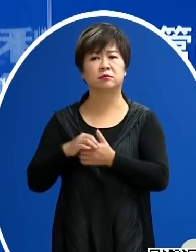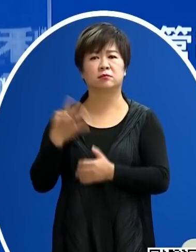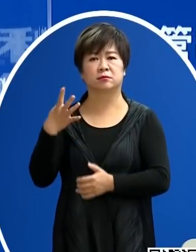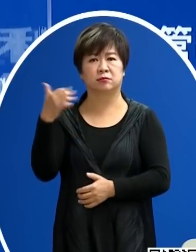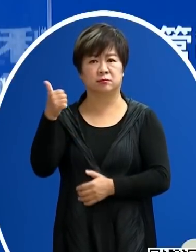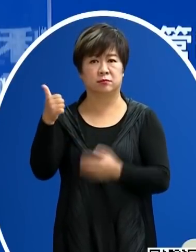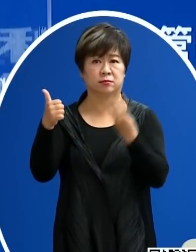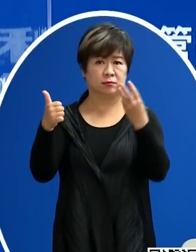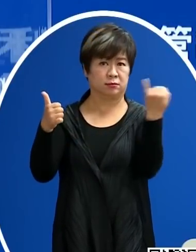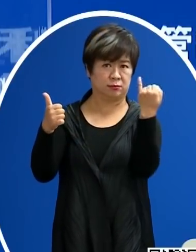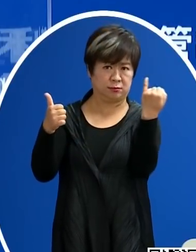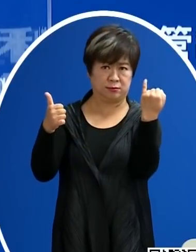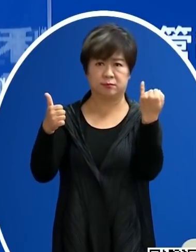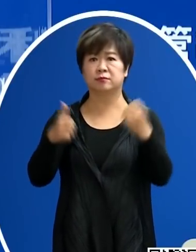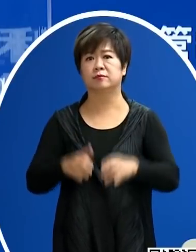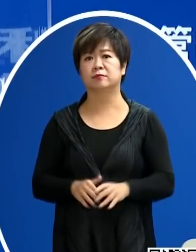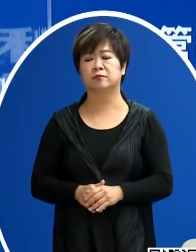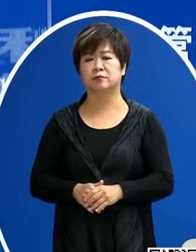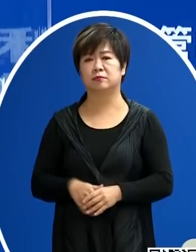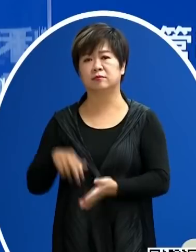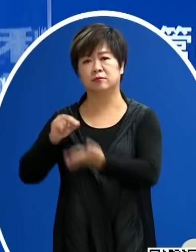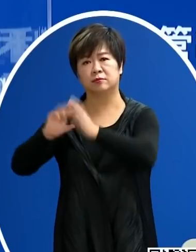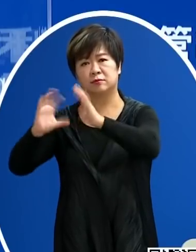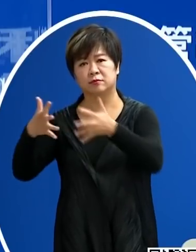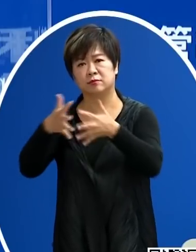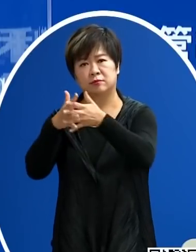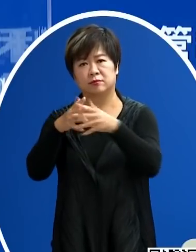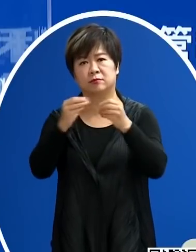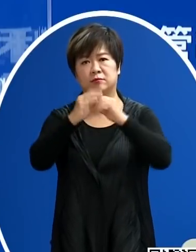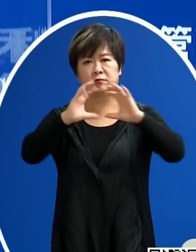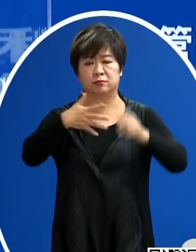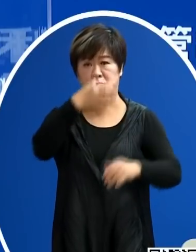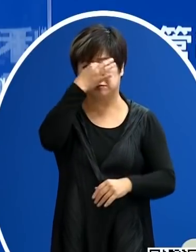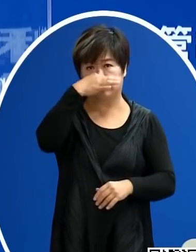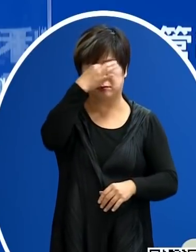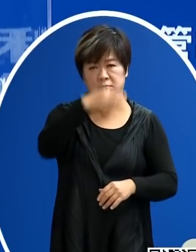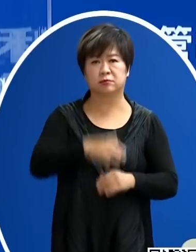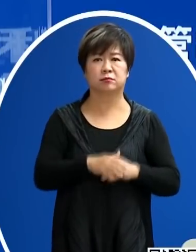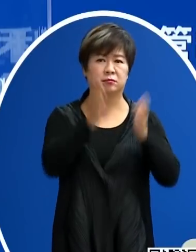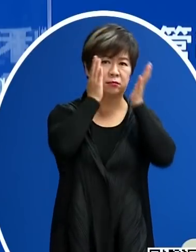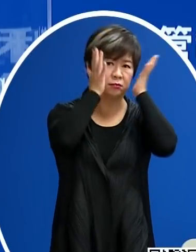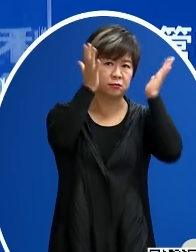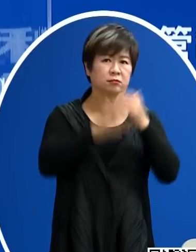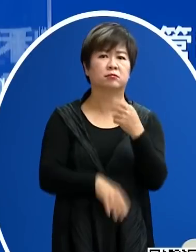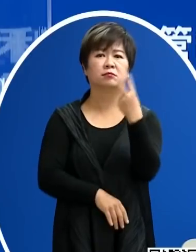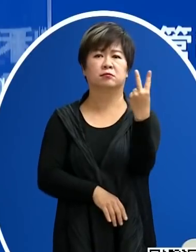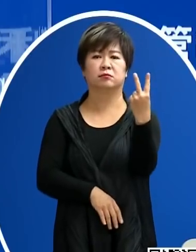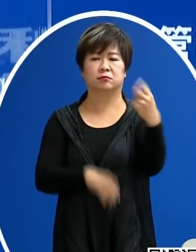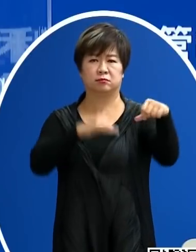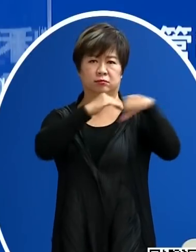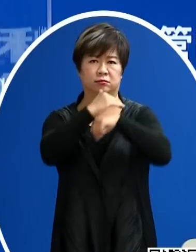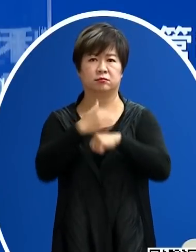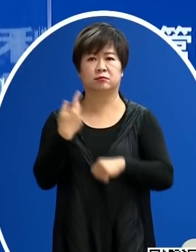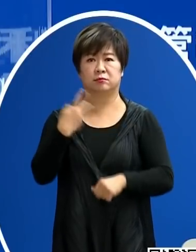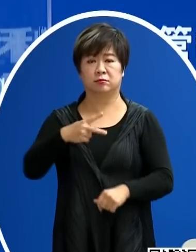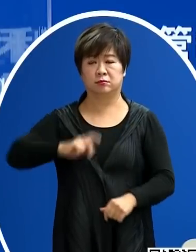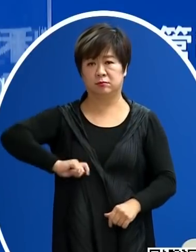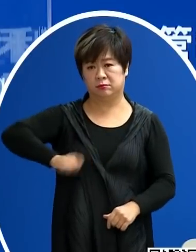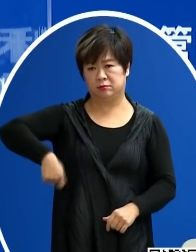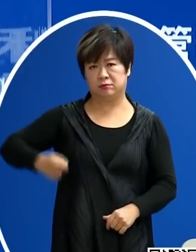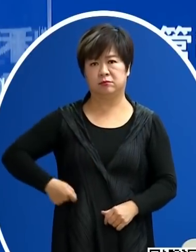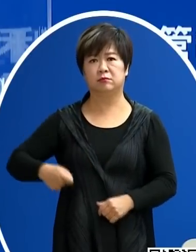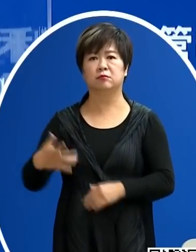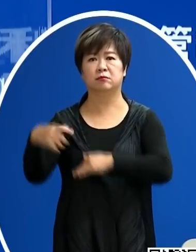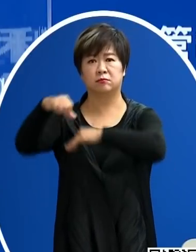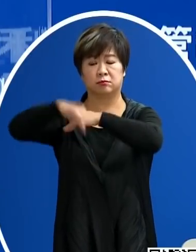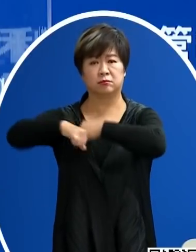三女哈，那从印尼、美国、丹麦、菲律宾哈、斯瓦蒂尼有两例，那柬埔寨好入